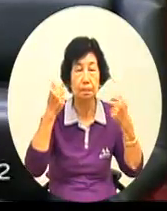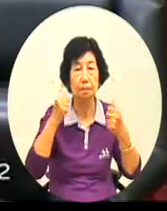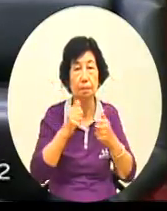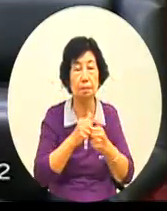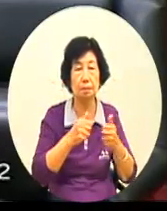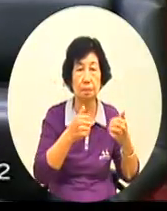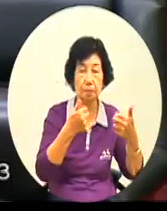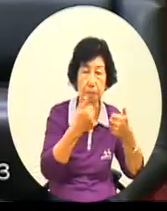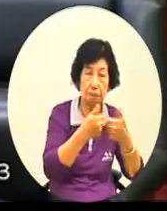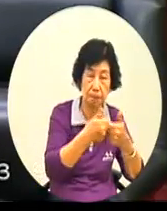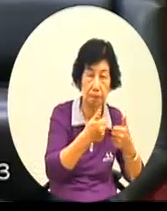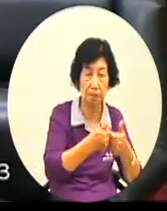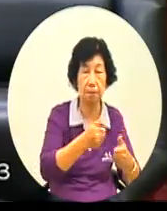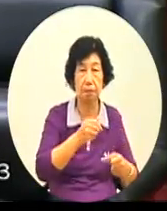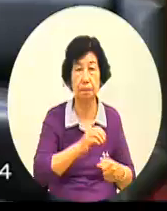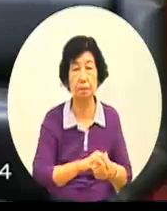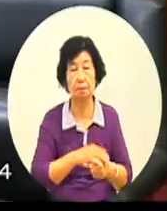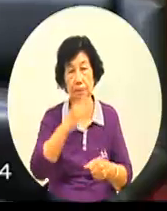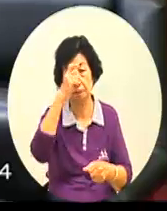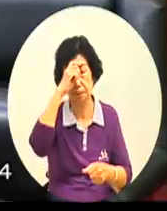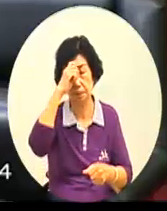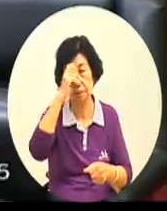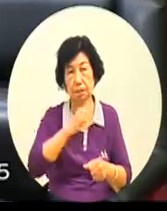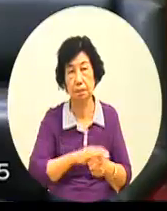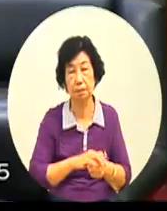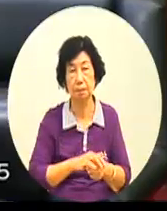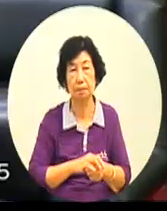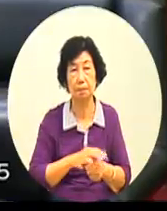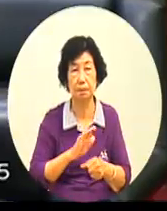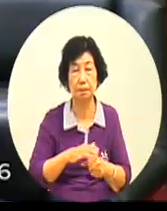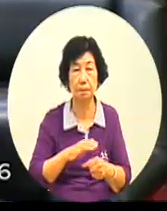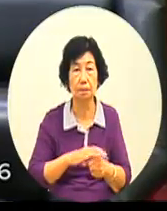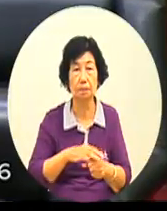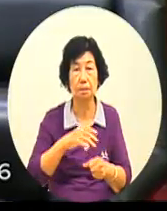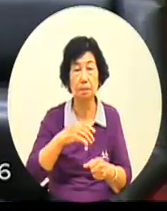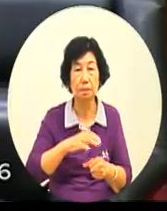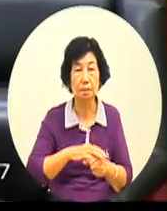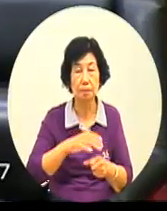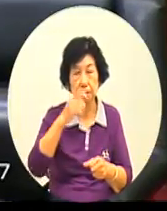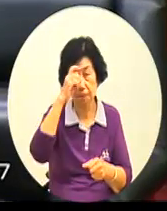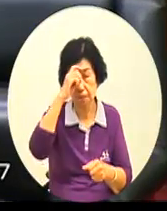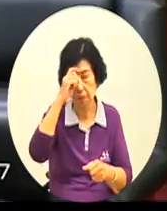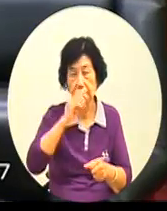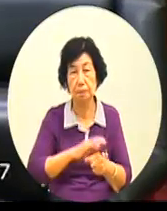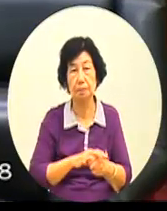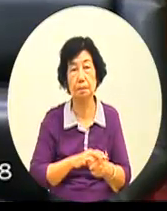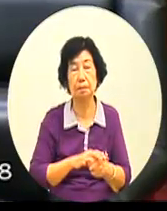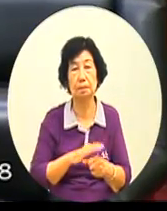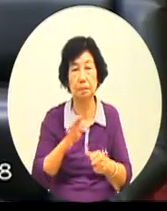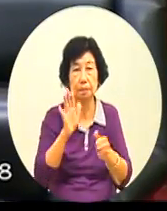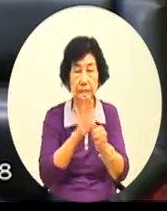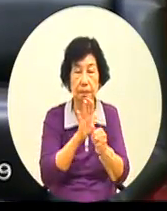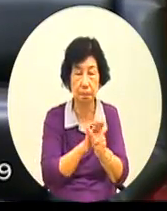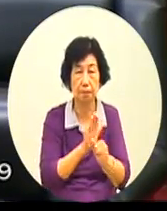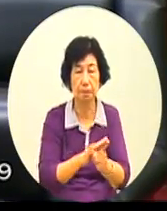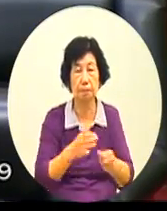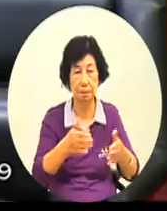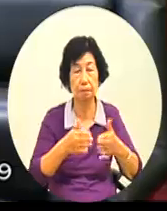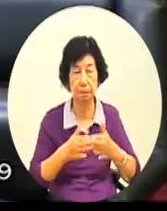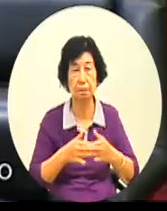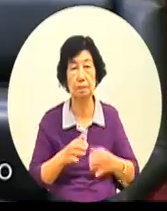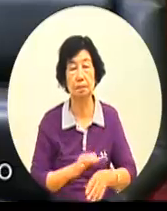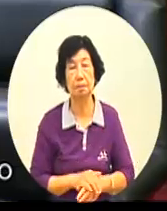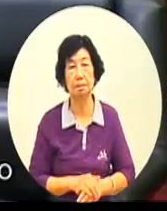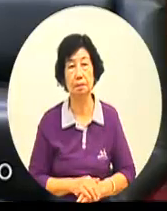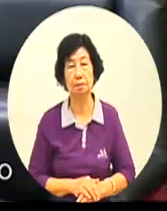们让我们的期待都在你的手中，都能够完成各项的一些重要的一些建设跟任务。让我们不